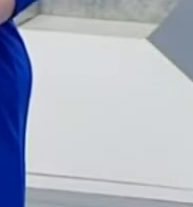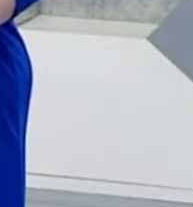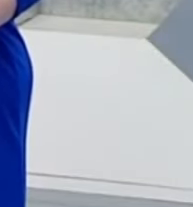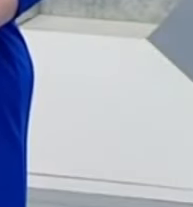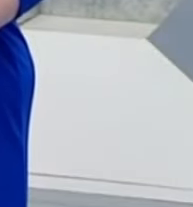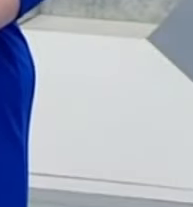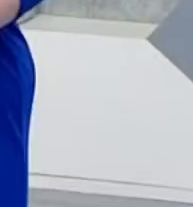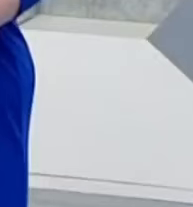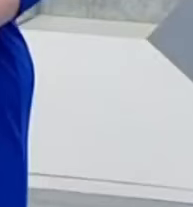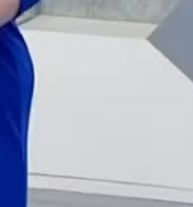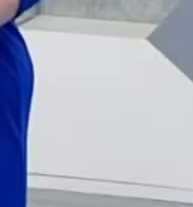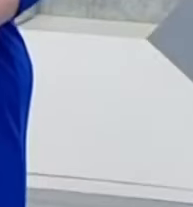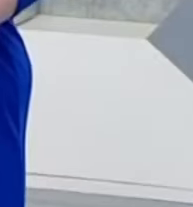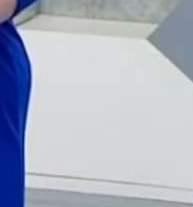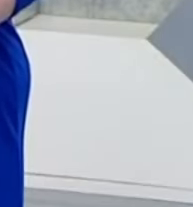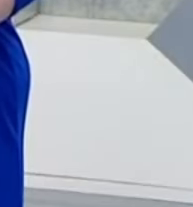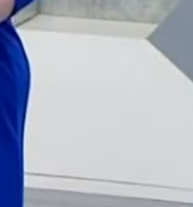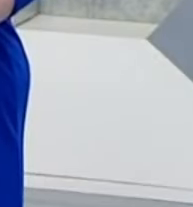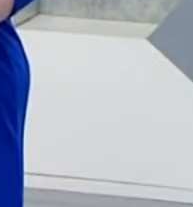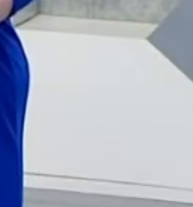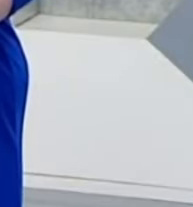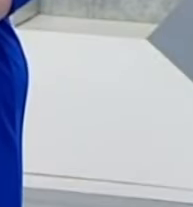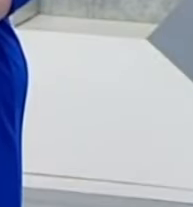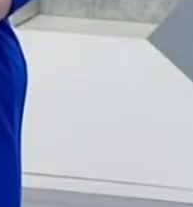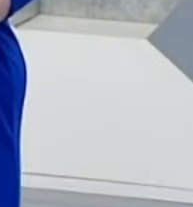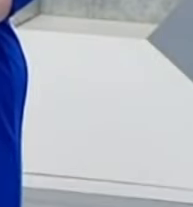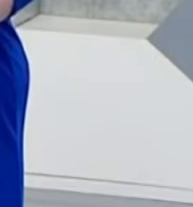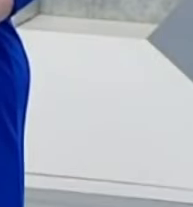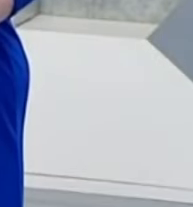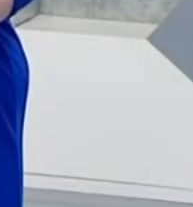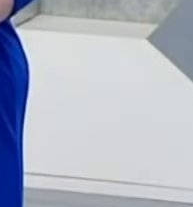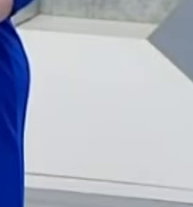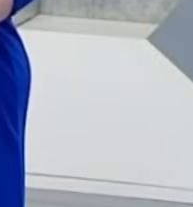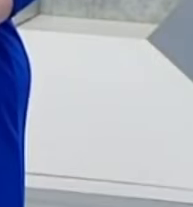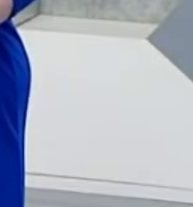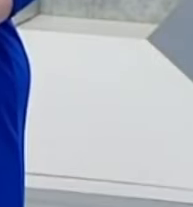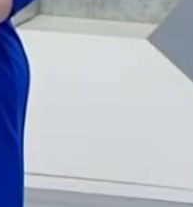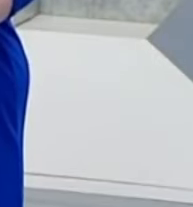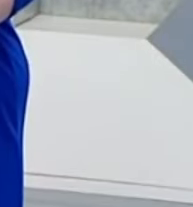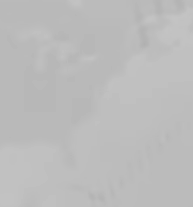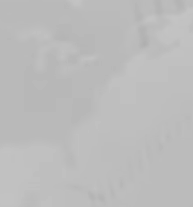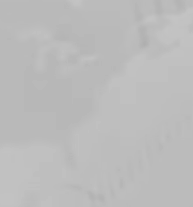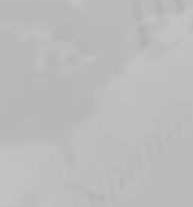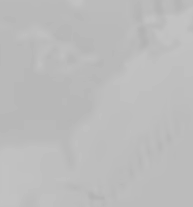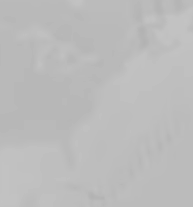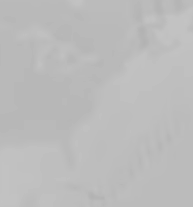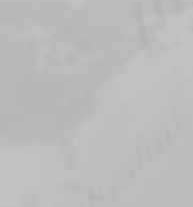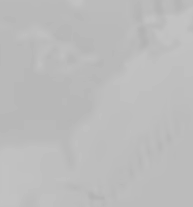GMA Pinoy TV at sa www.gmanews.tv.